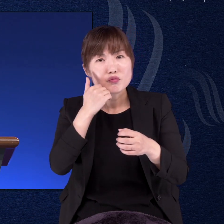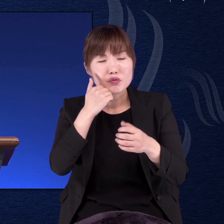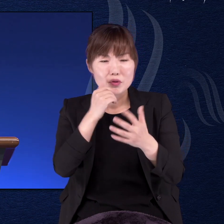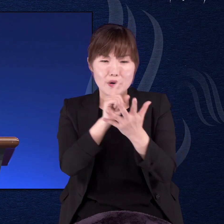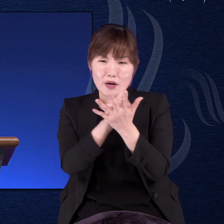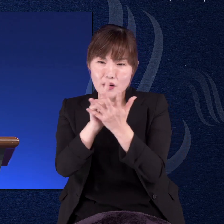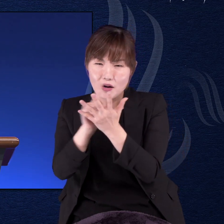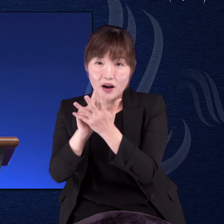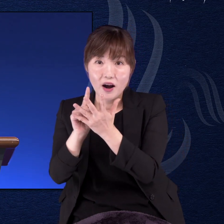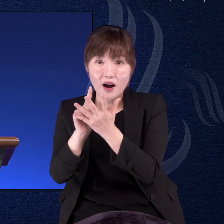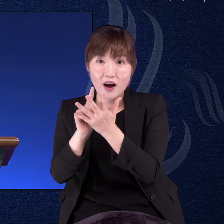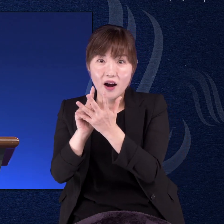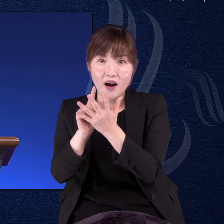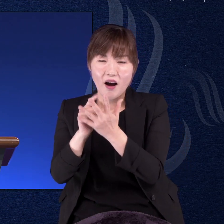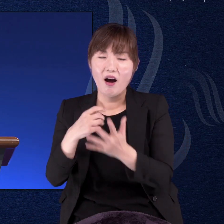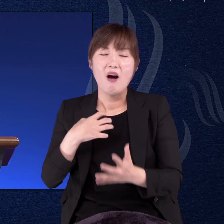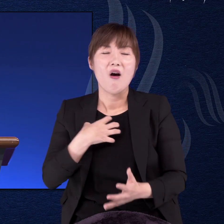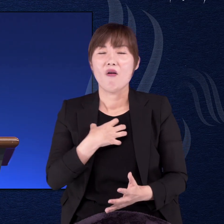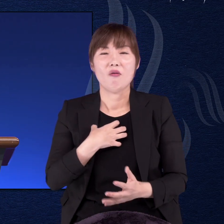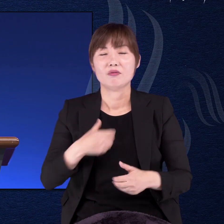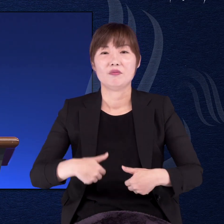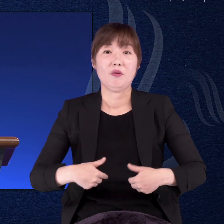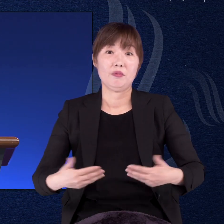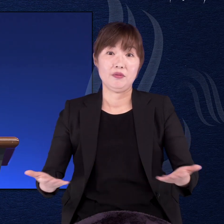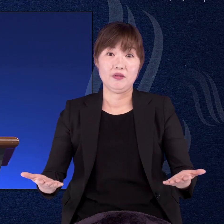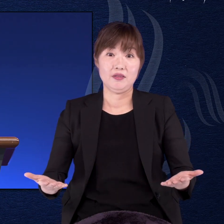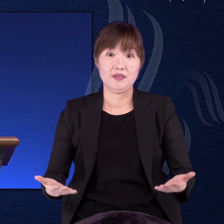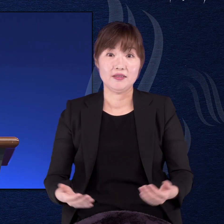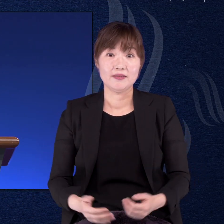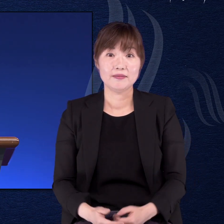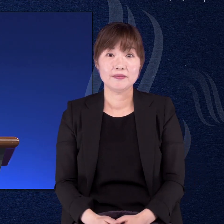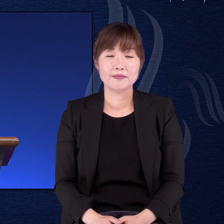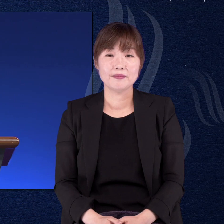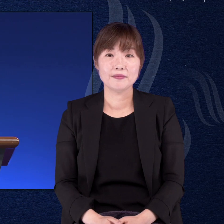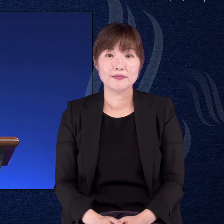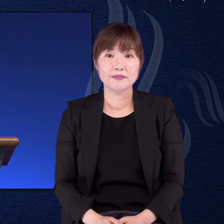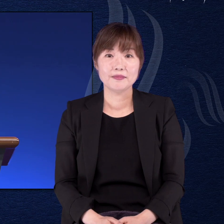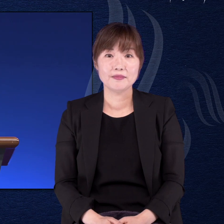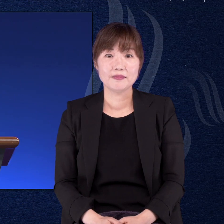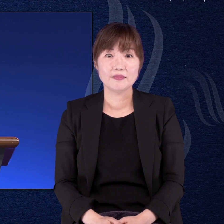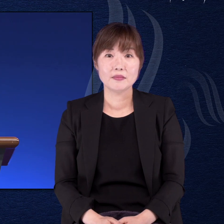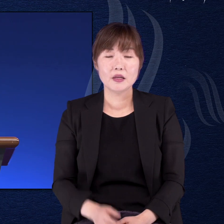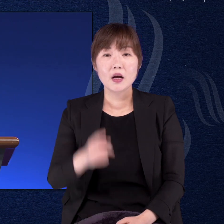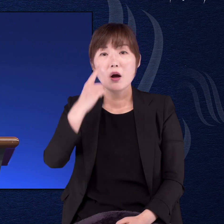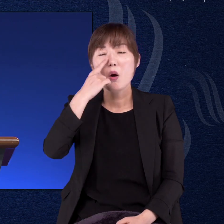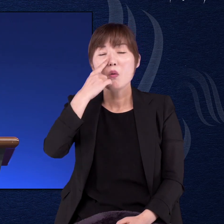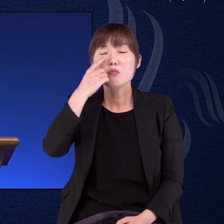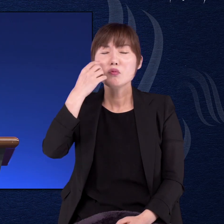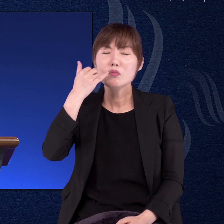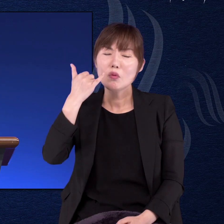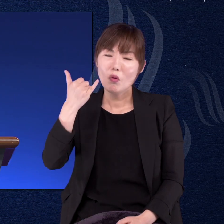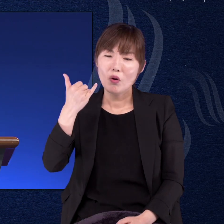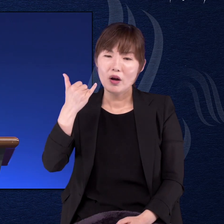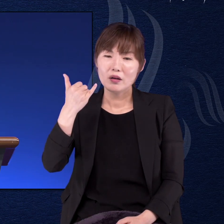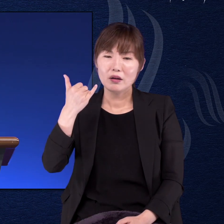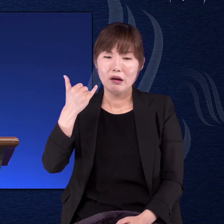세상적인 성공의 자리에 가 있는 아이들, 부모에게 계속해서 걱정 끼치는 아이들